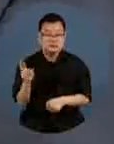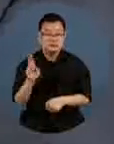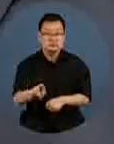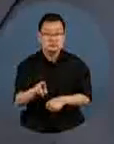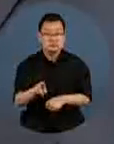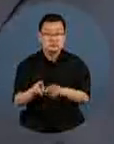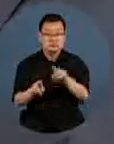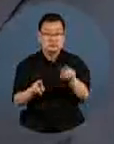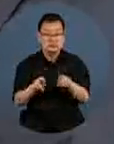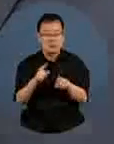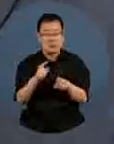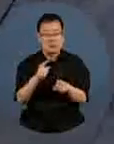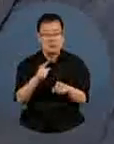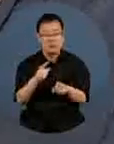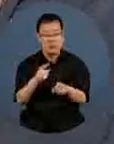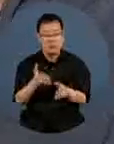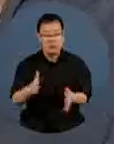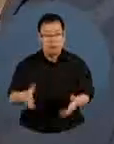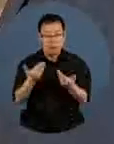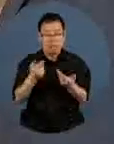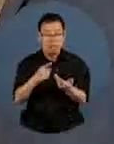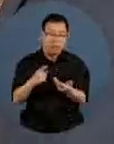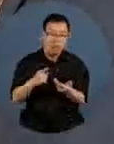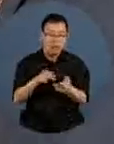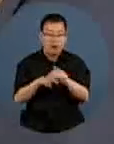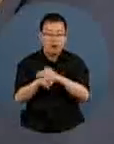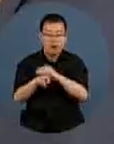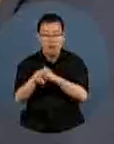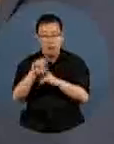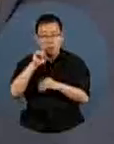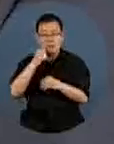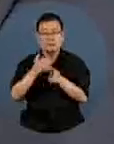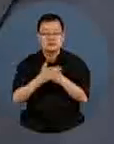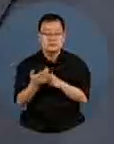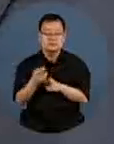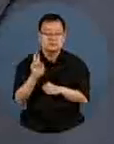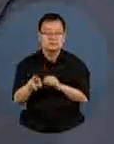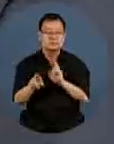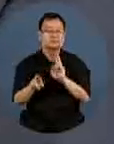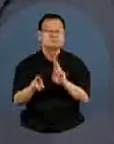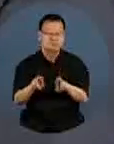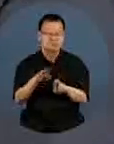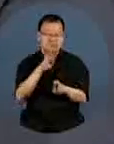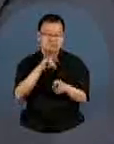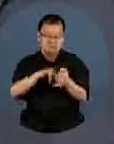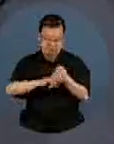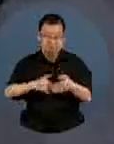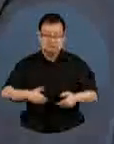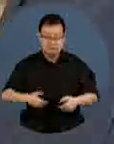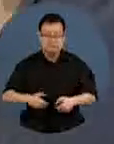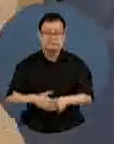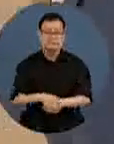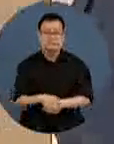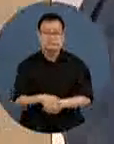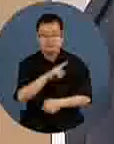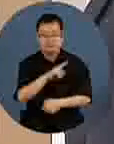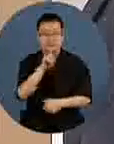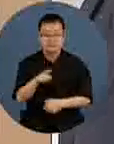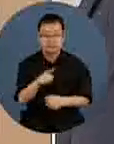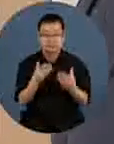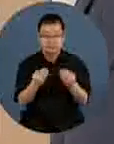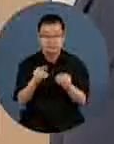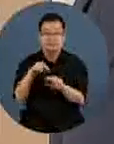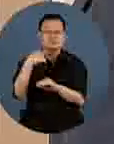데를 맞으면 이 두 점이 들뜨거든요. 그래서 장군 멍군이 되겠습니다. 여기까지 꼭 받아야 됩니다. 일단락이 됐어요. 여기까지는.